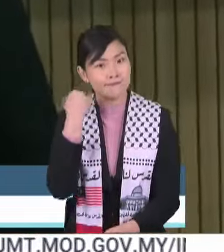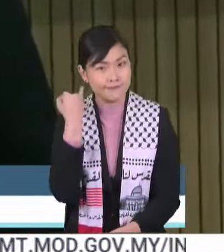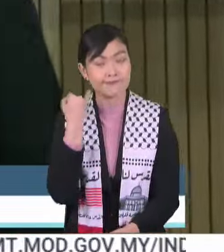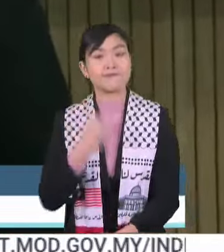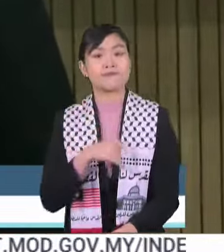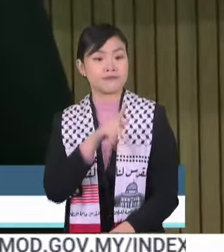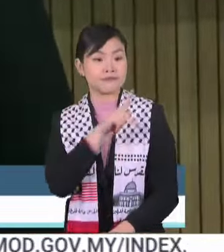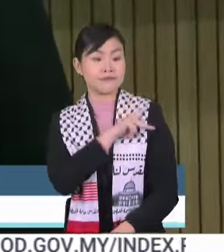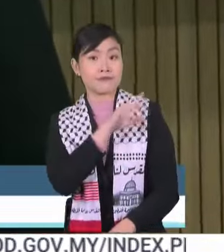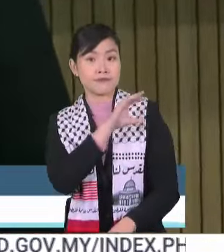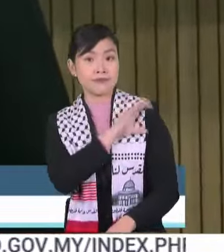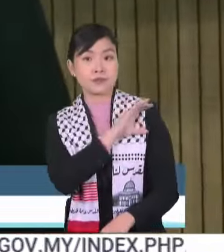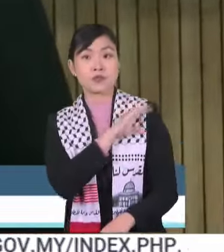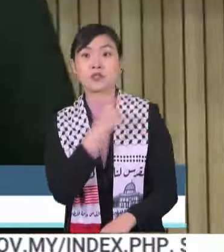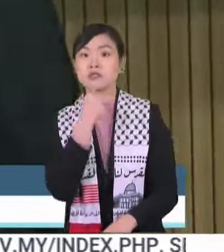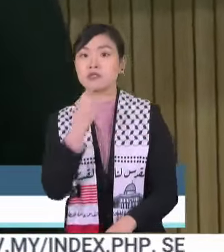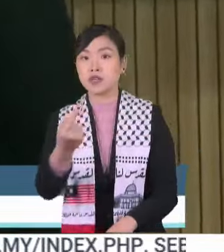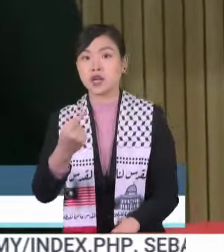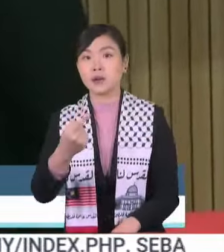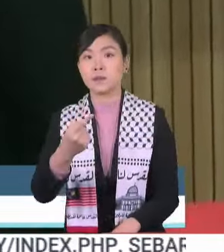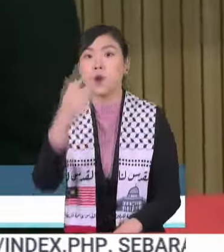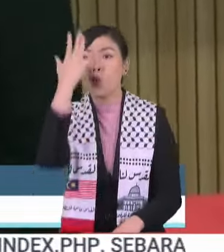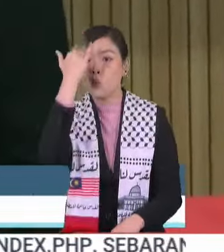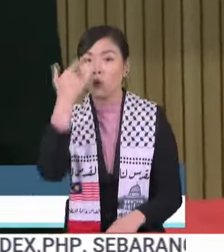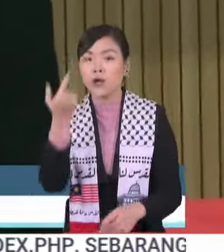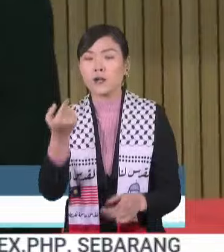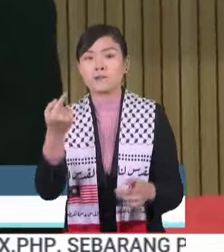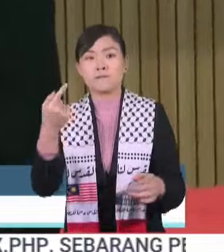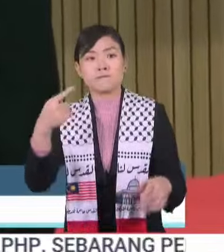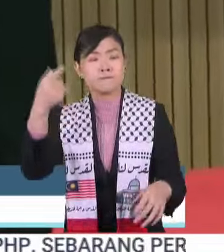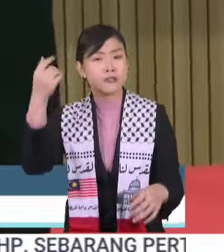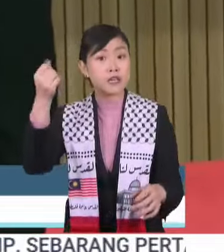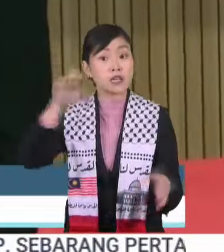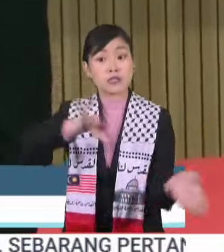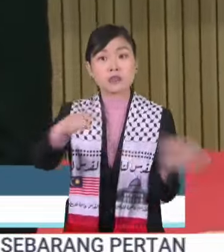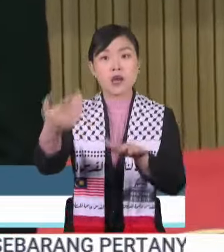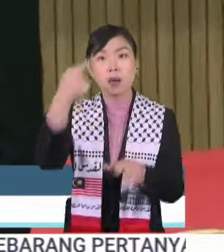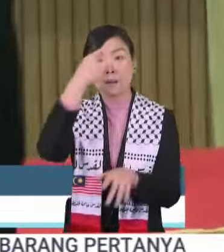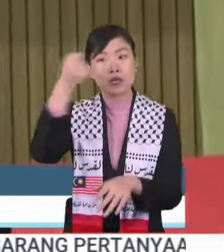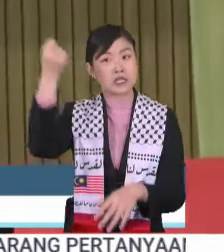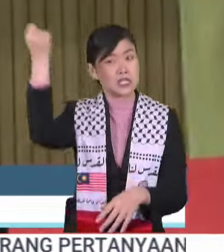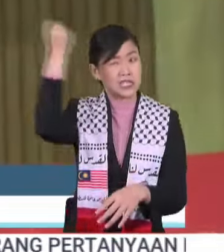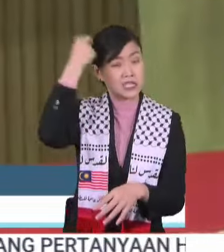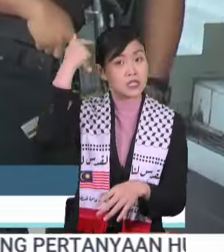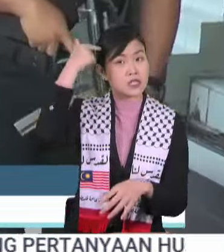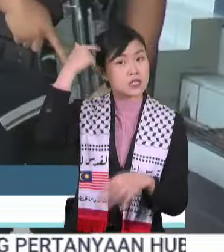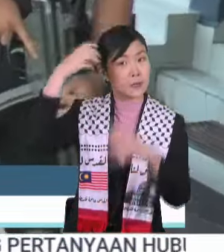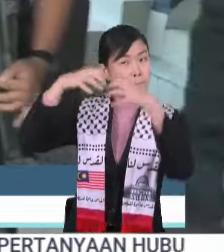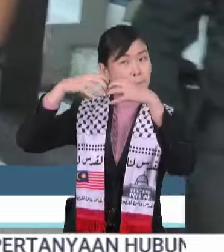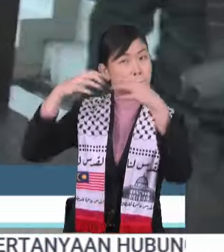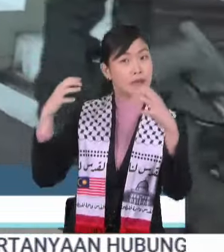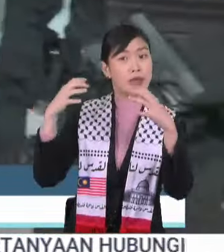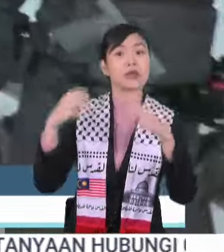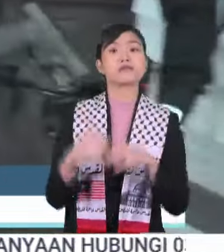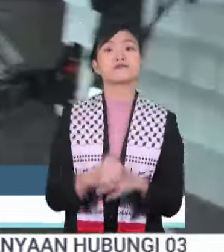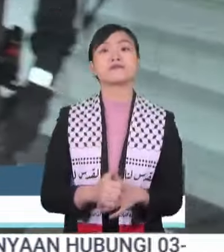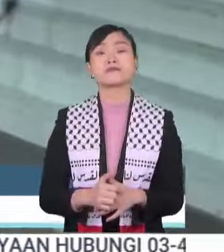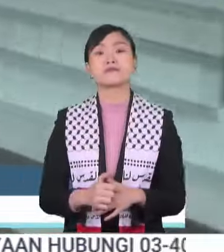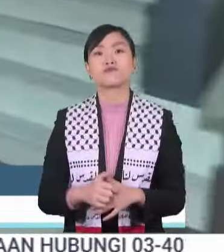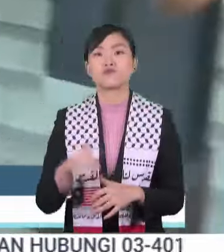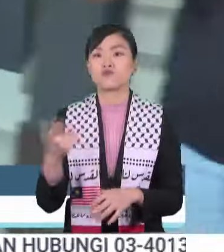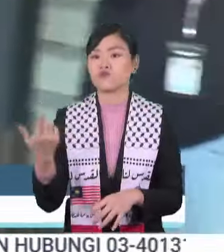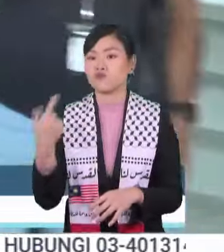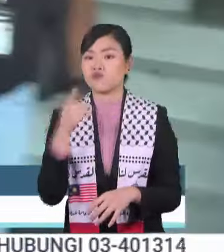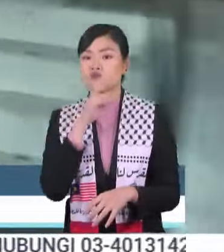berkata punca kematian dipercayai disebabkan keretakan di kepala akibat dipukul objek tumpul Dalam pada itu beliau